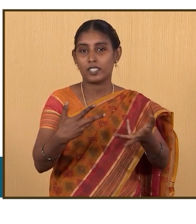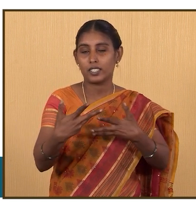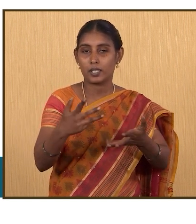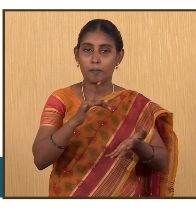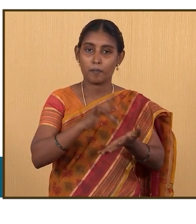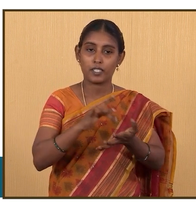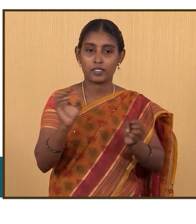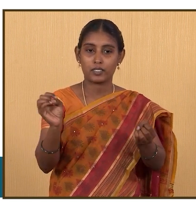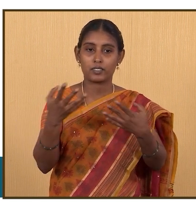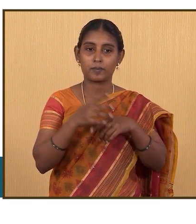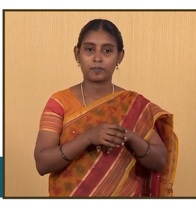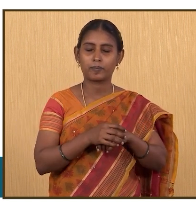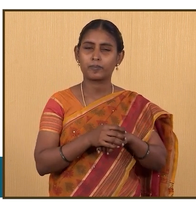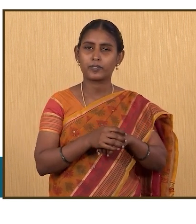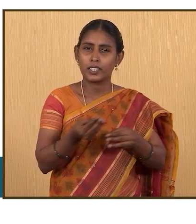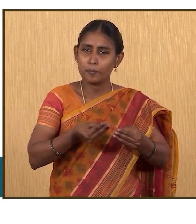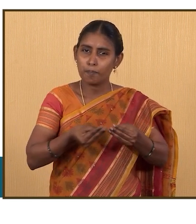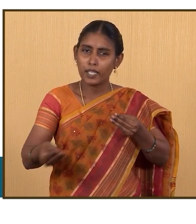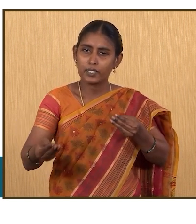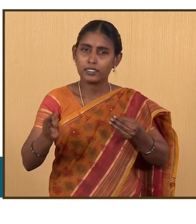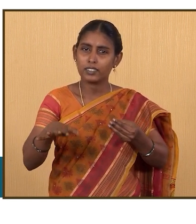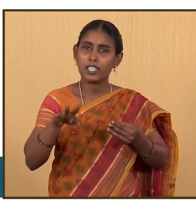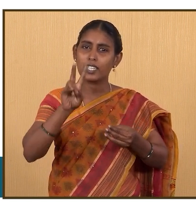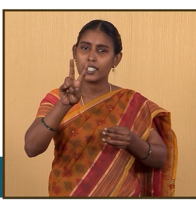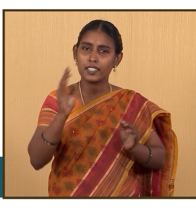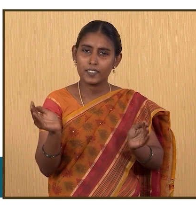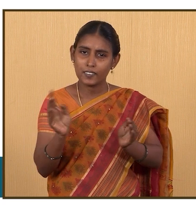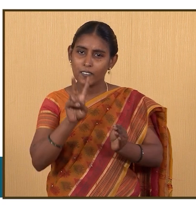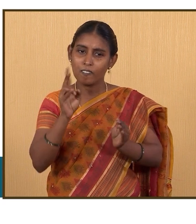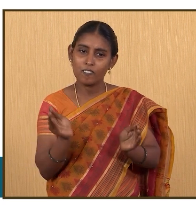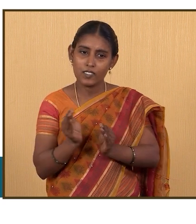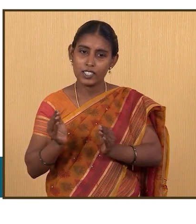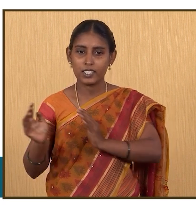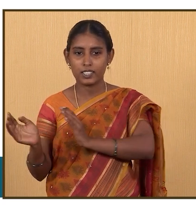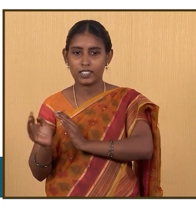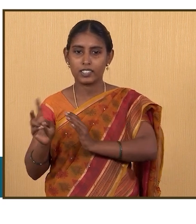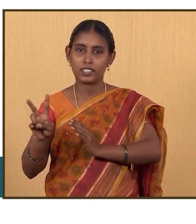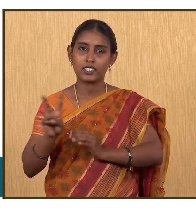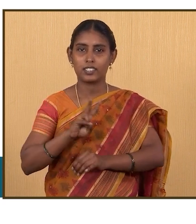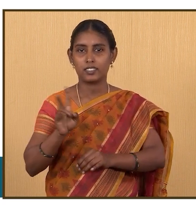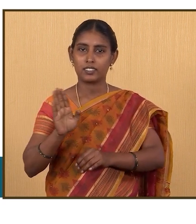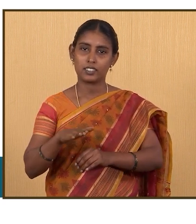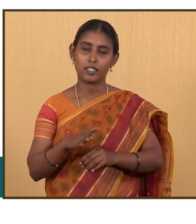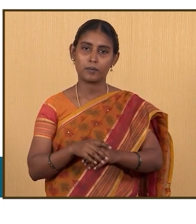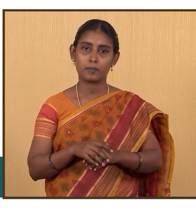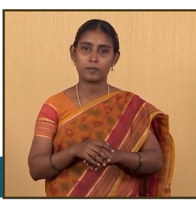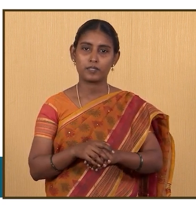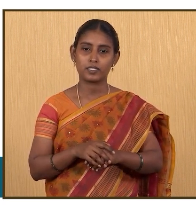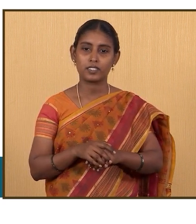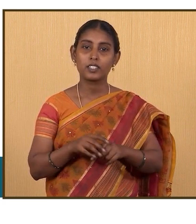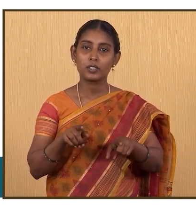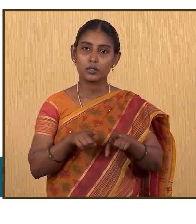மையத்தை ஏற்படுத்துகிறாரு. இந்த சுதநதிக்கும் பக்கத்தில் இருக்கக்கூடிய 2 கிராமங்கள் பார்த்தோன்னா காளிகட்டம்,